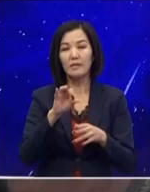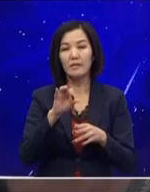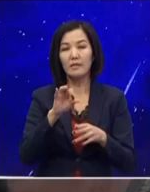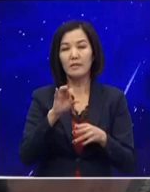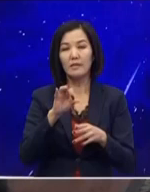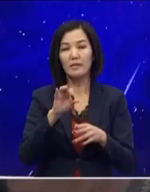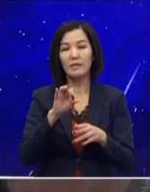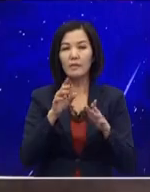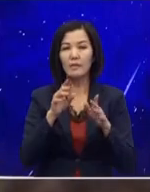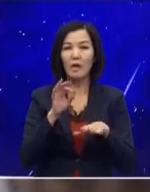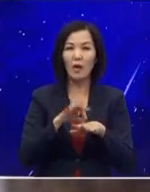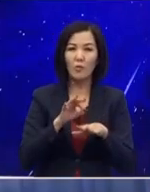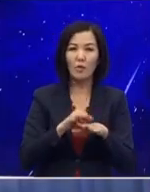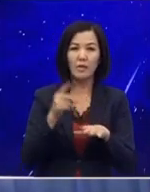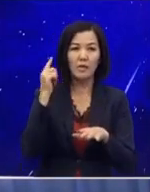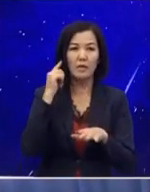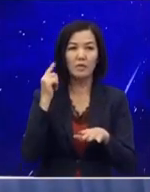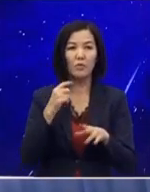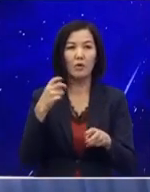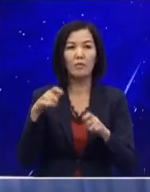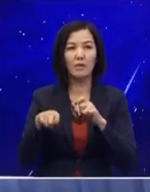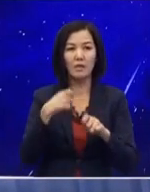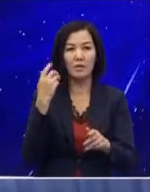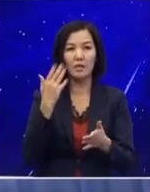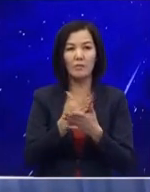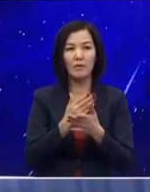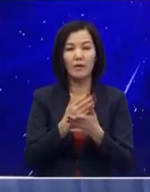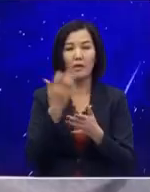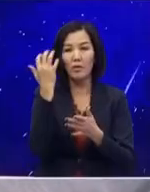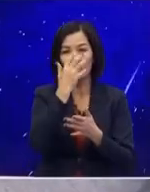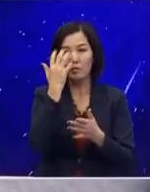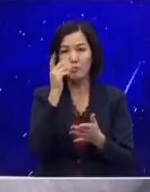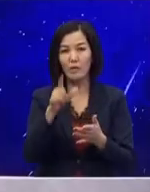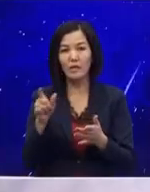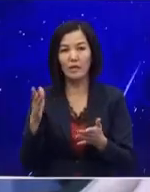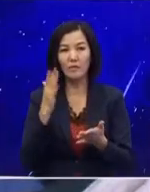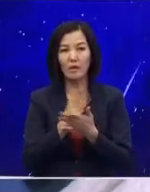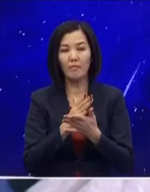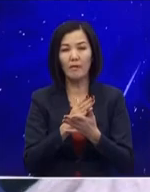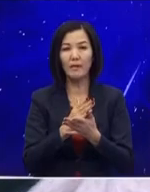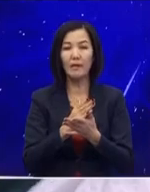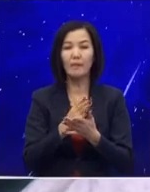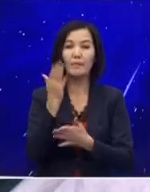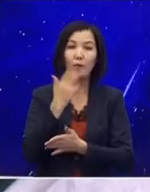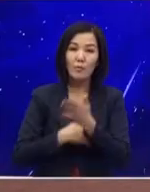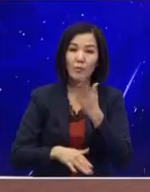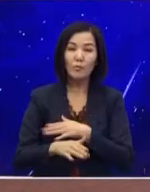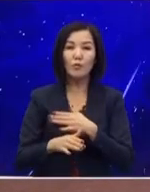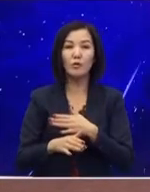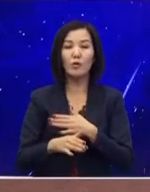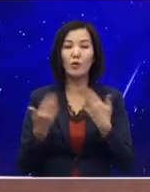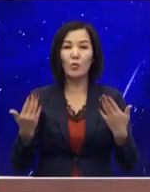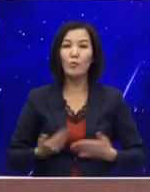таңылған білеті нашар, тағысы жанарынан айырылған. Тағдыр олардың мүмкіндігін шектегенімен